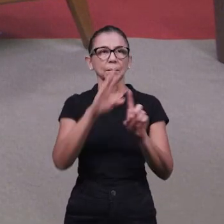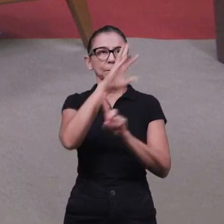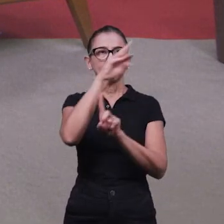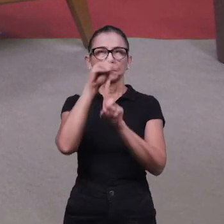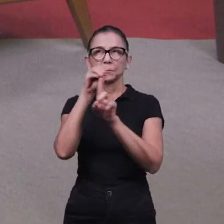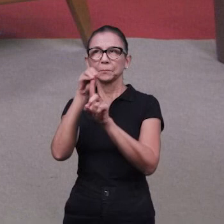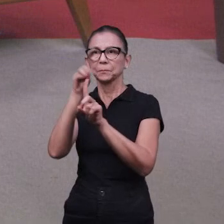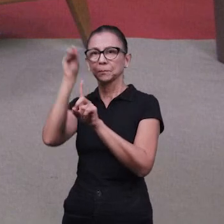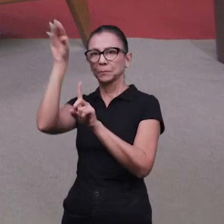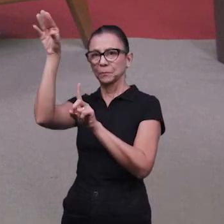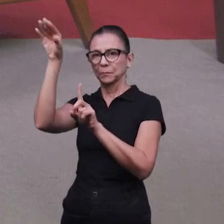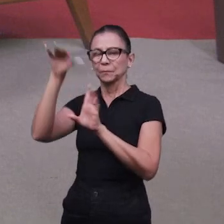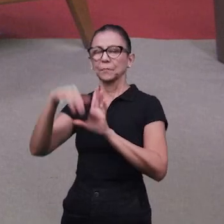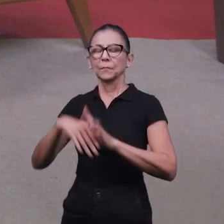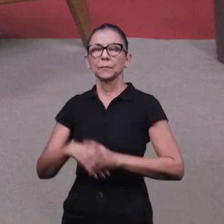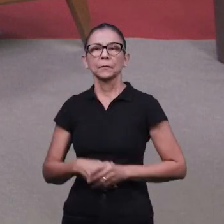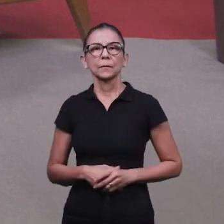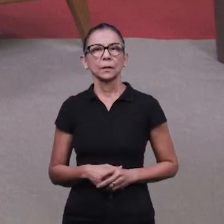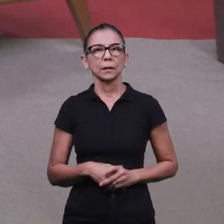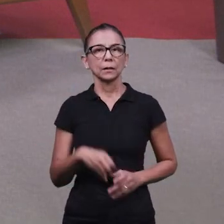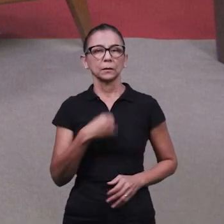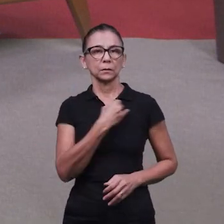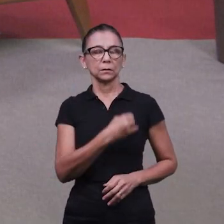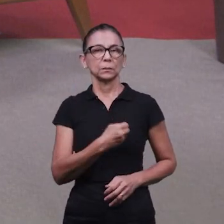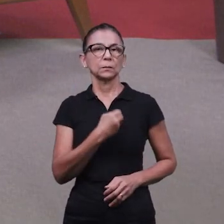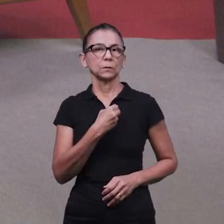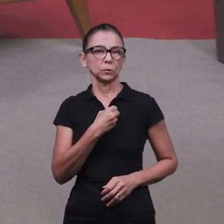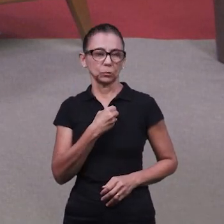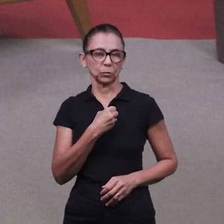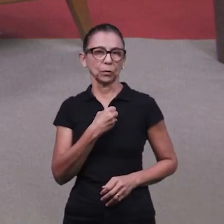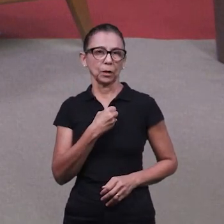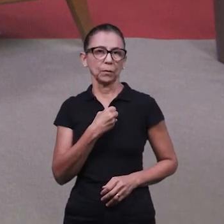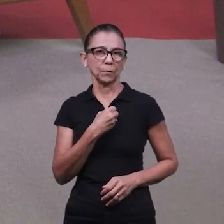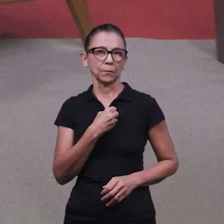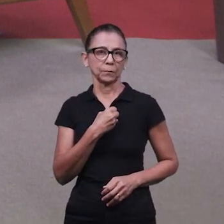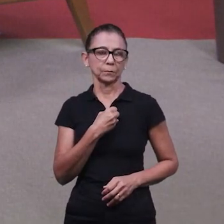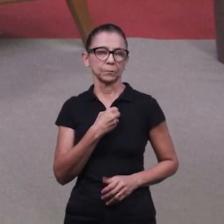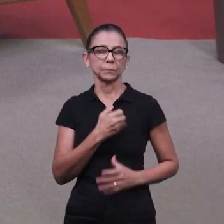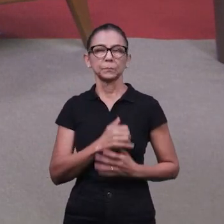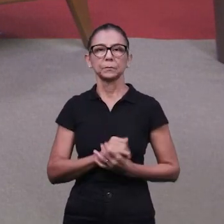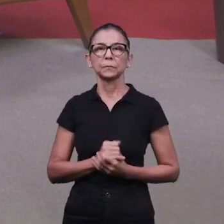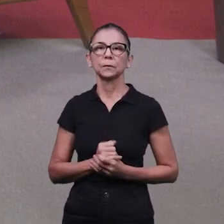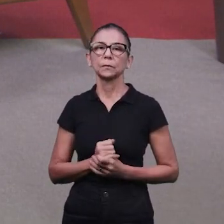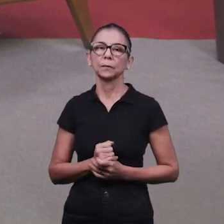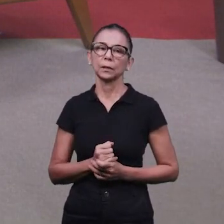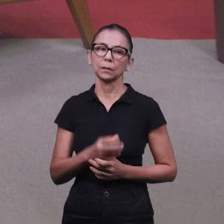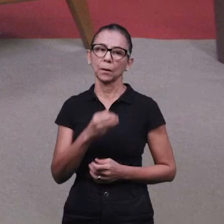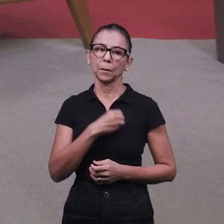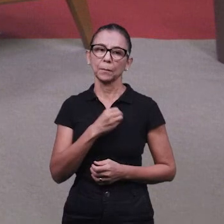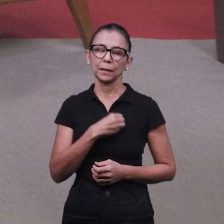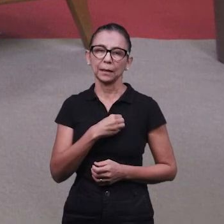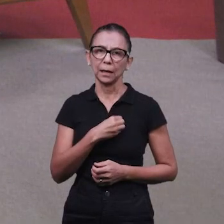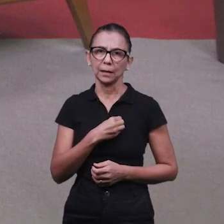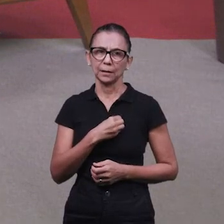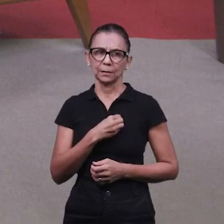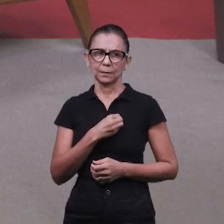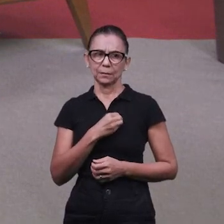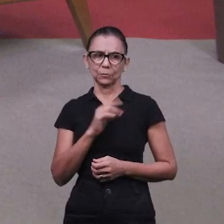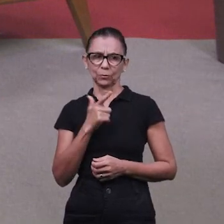première lettre de Jean, si on revient un petit peu au chapitre 1er, parle du péché. Si quelqu'un dit qu'il n'a pas de péché,